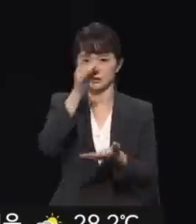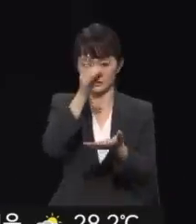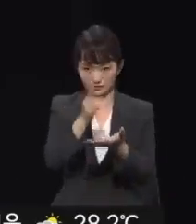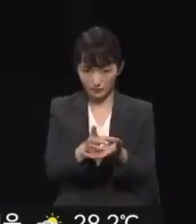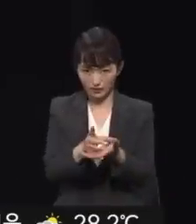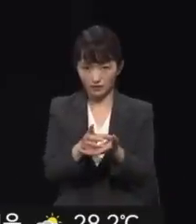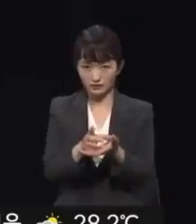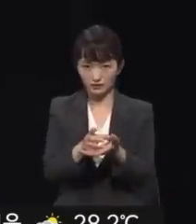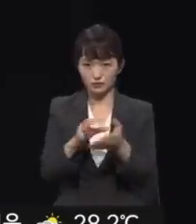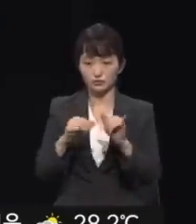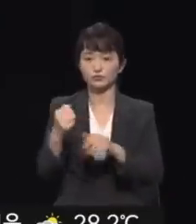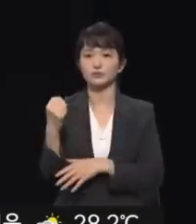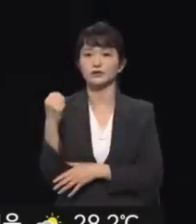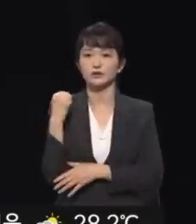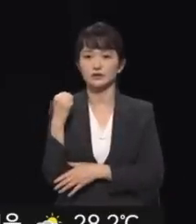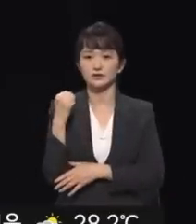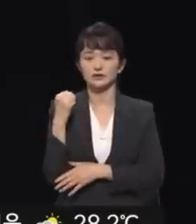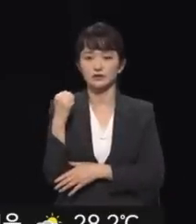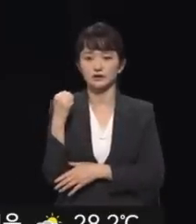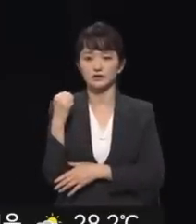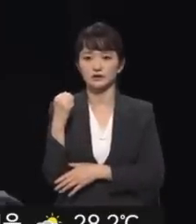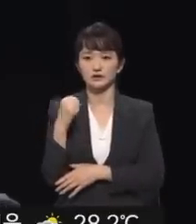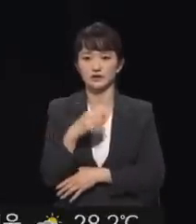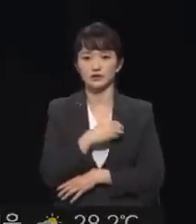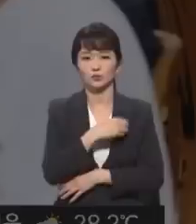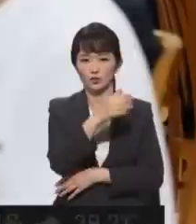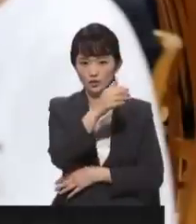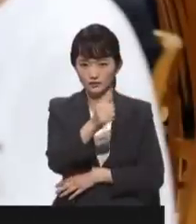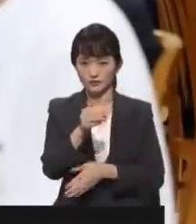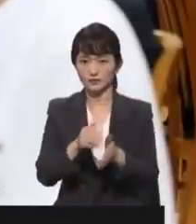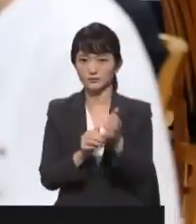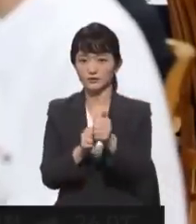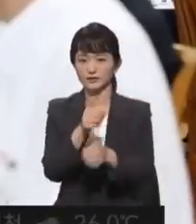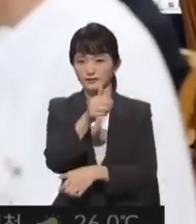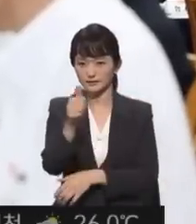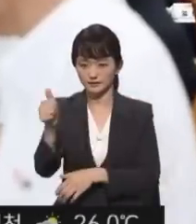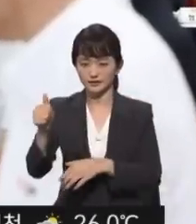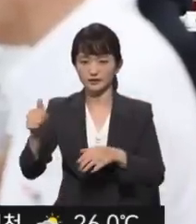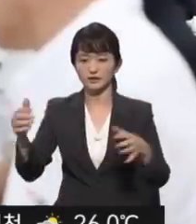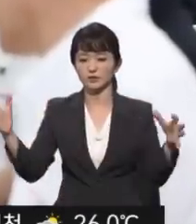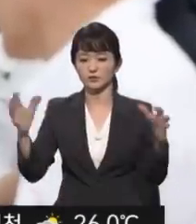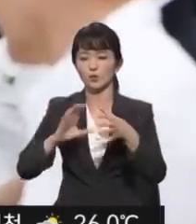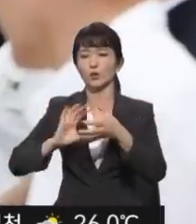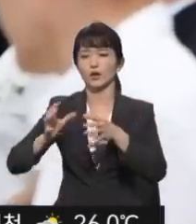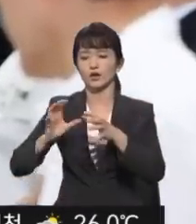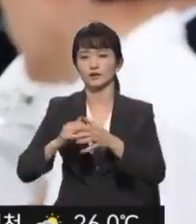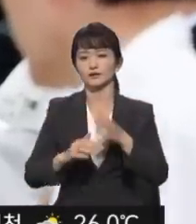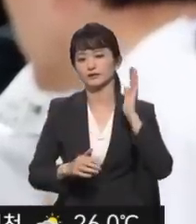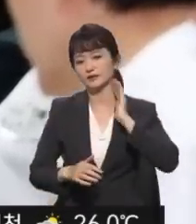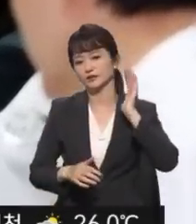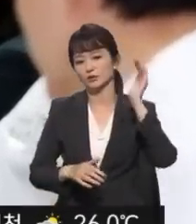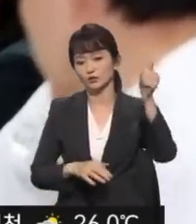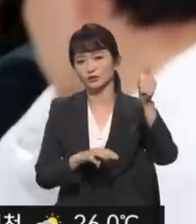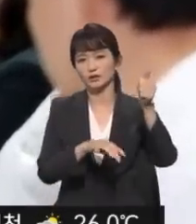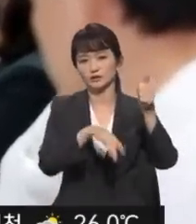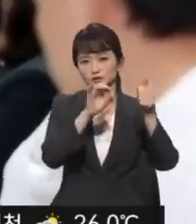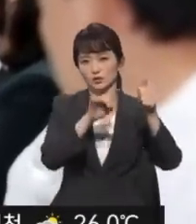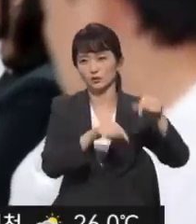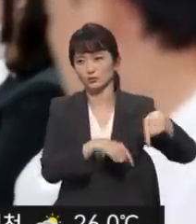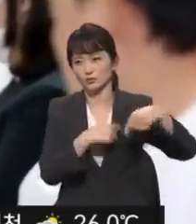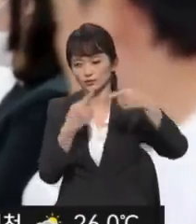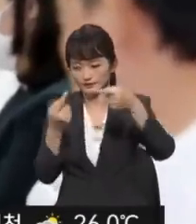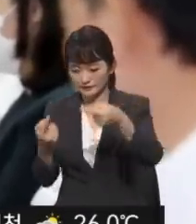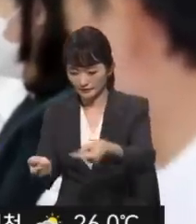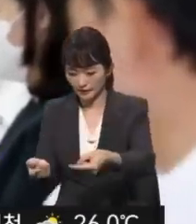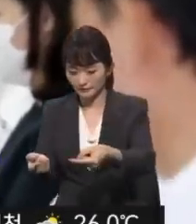찬의 의 성질 대통령의 모습 잠깐 보겠습니다 대통령으로서는 1집 대통령 스러운 처음으로 집권여당의 연차 4